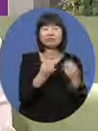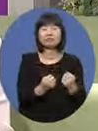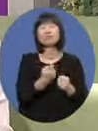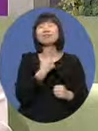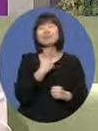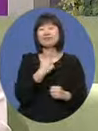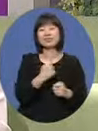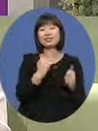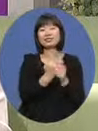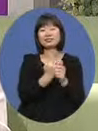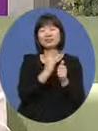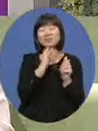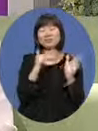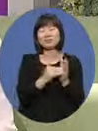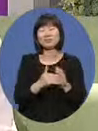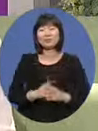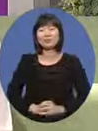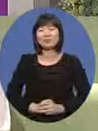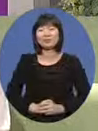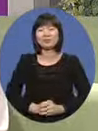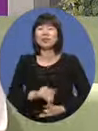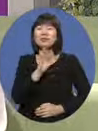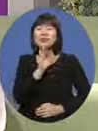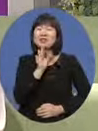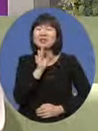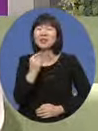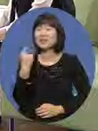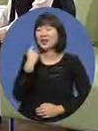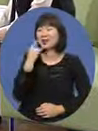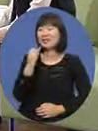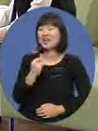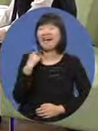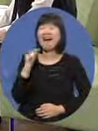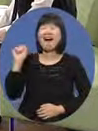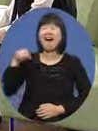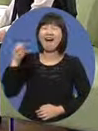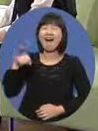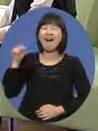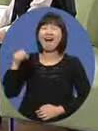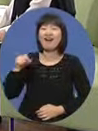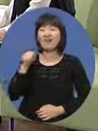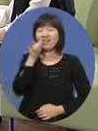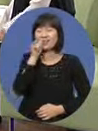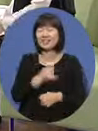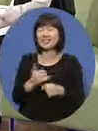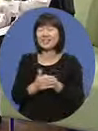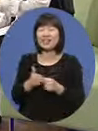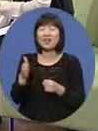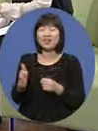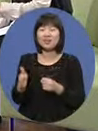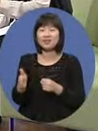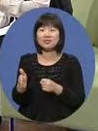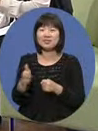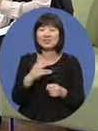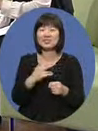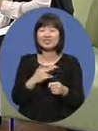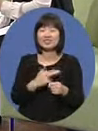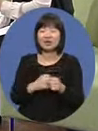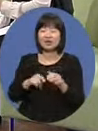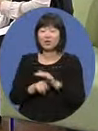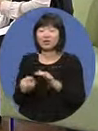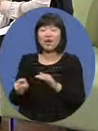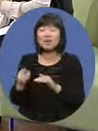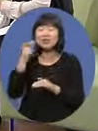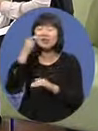한 부부예요. 맞아요. 예. 맞아요. 저희 뒤에 어머니들 격하게 고개를 끄덕끄덕 하시는데. 그래서 전문가도 벗어날 수 없는 명절이라는